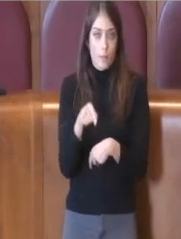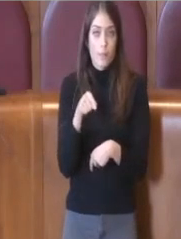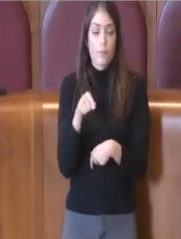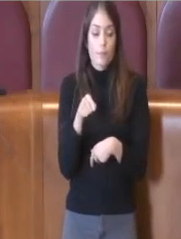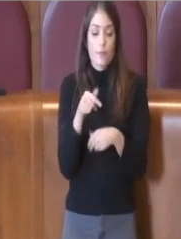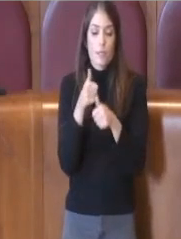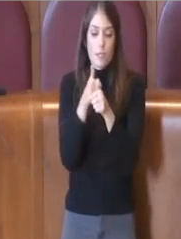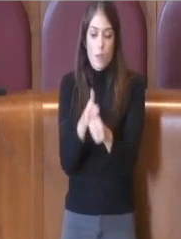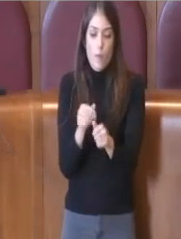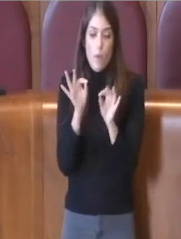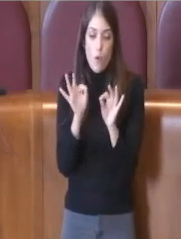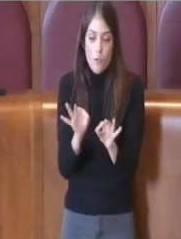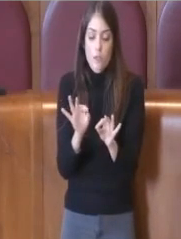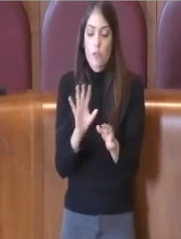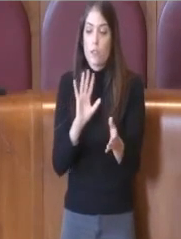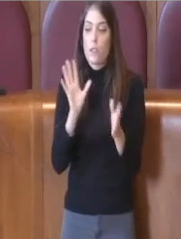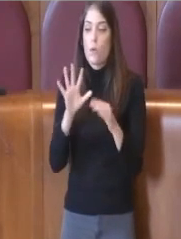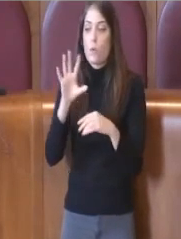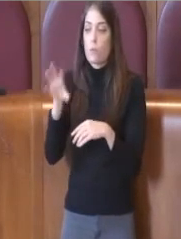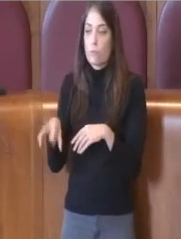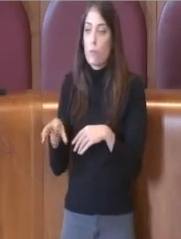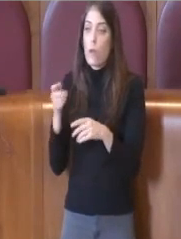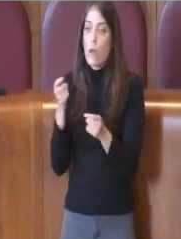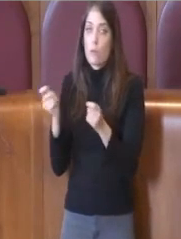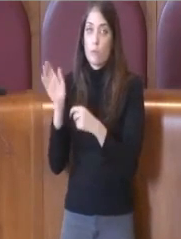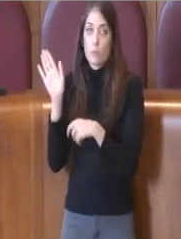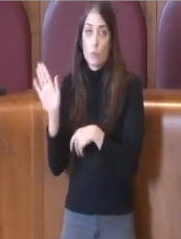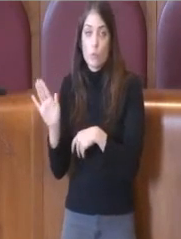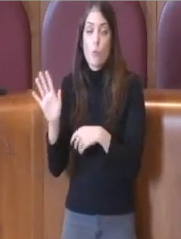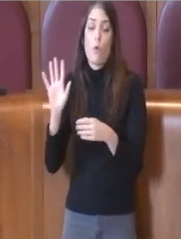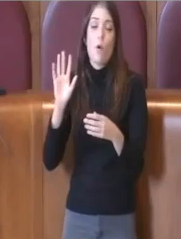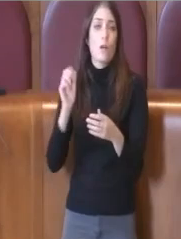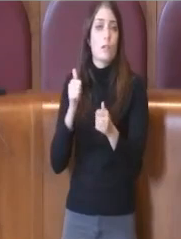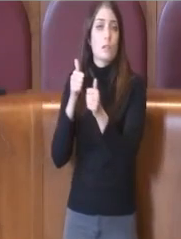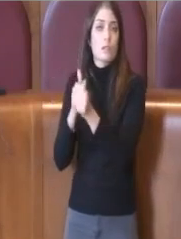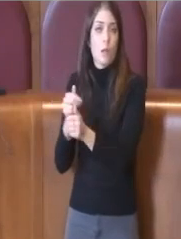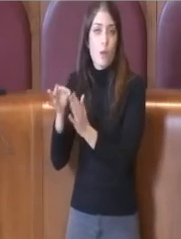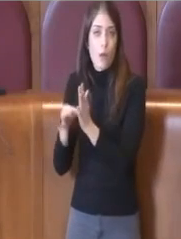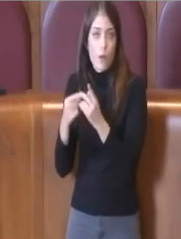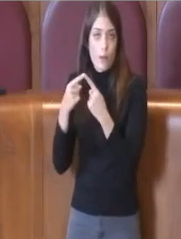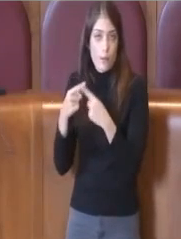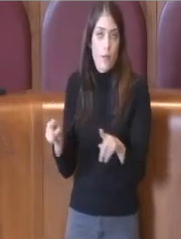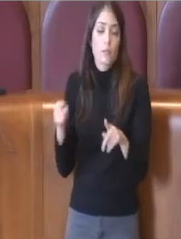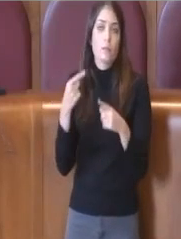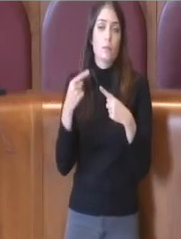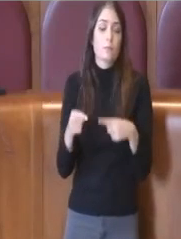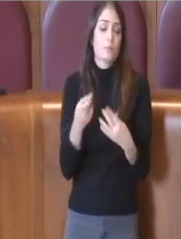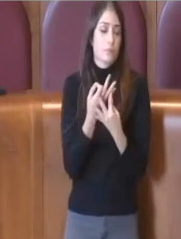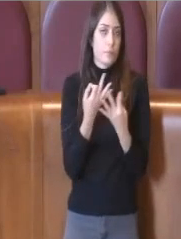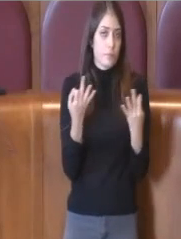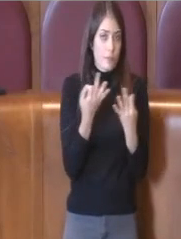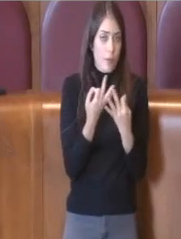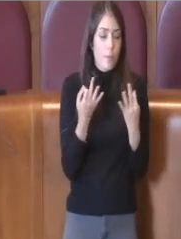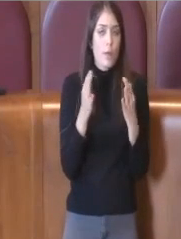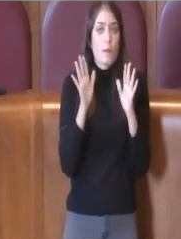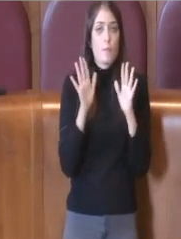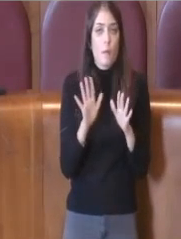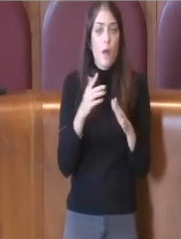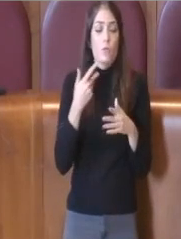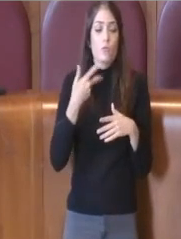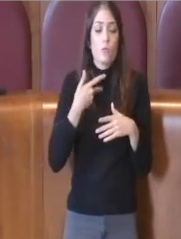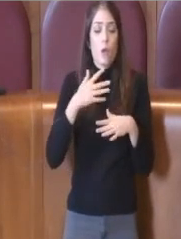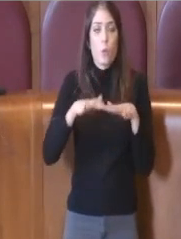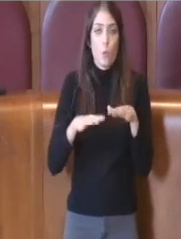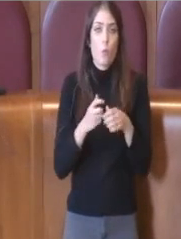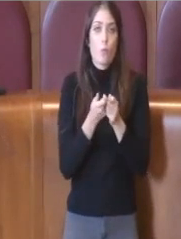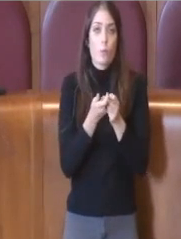altro bene immobile individuato previamente dall'amministrazione se ne seguono altre. Poco male fino a qua, però ecco i dubbi che poi